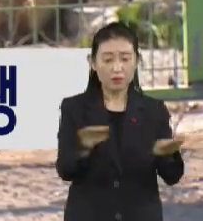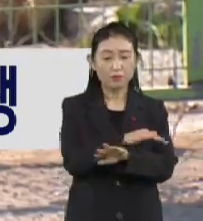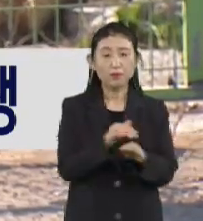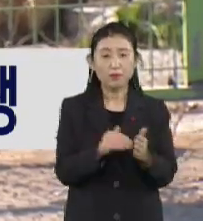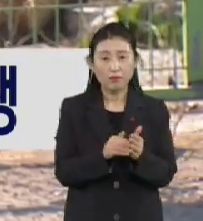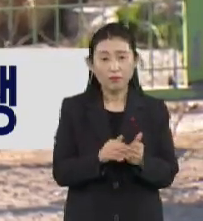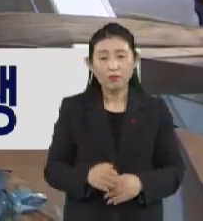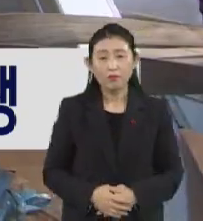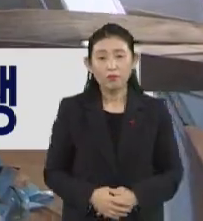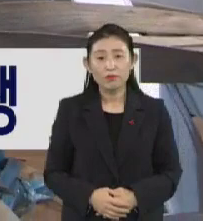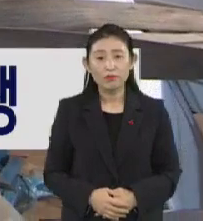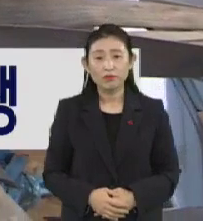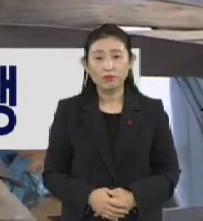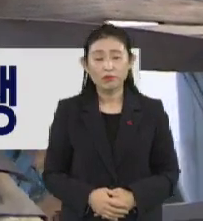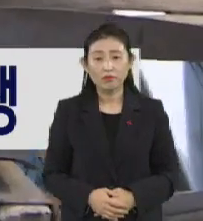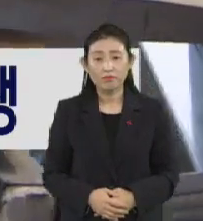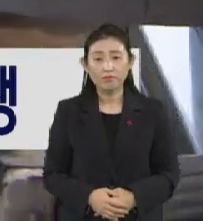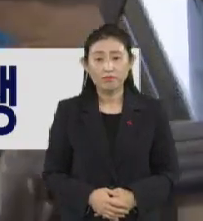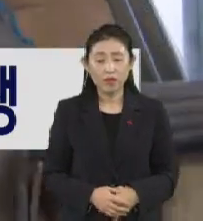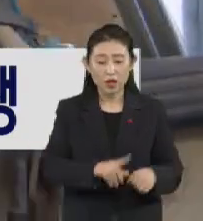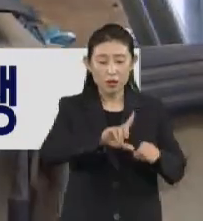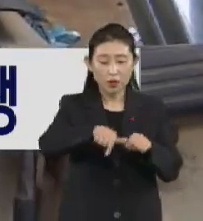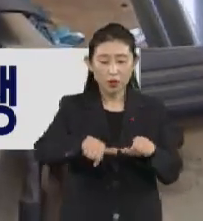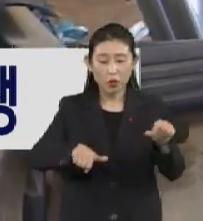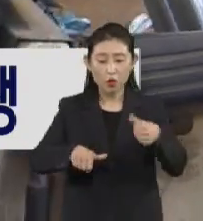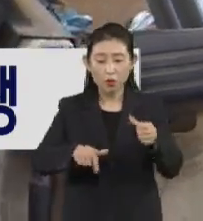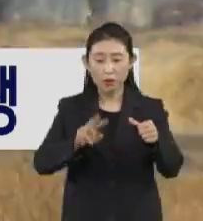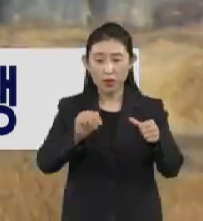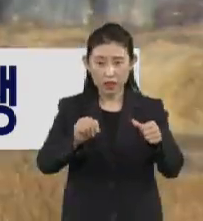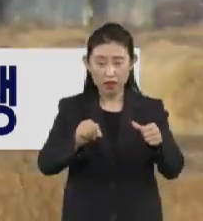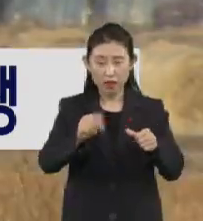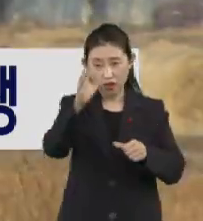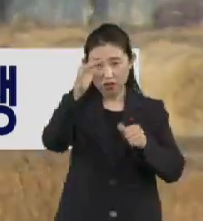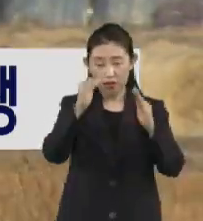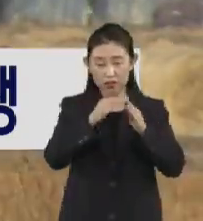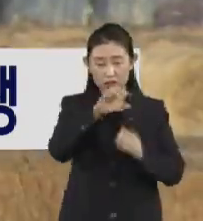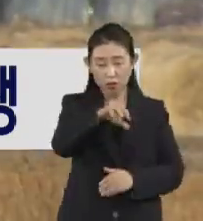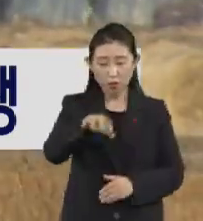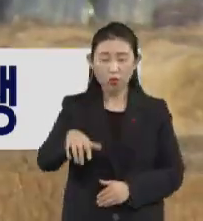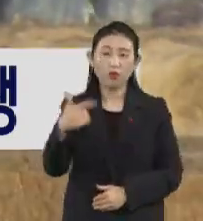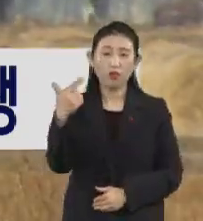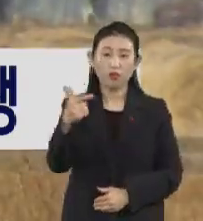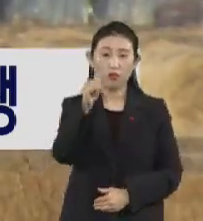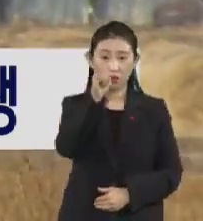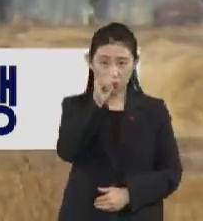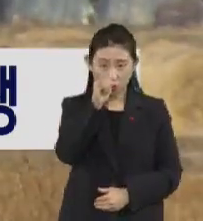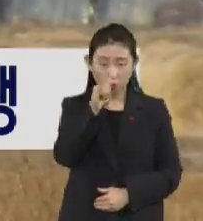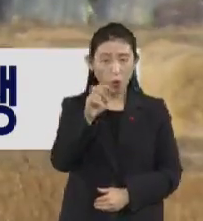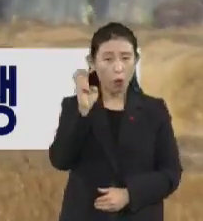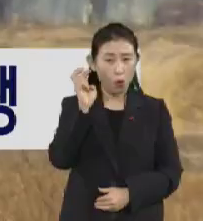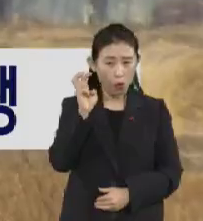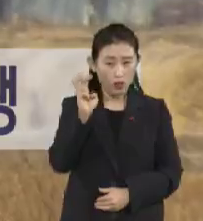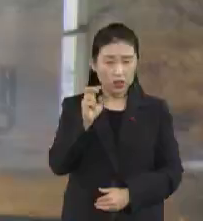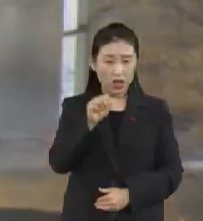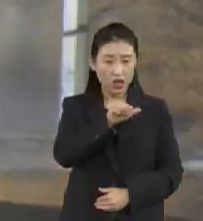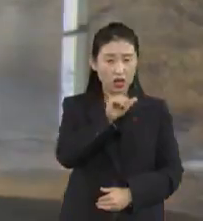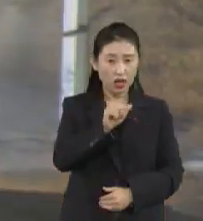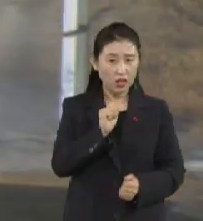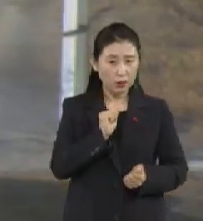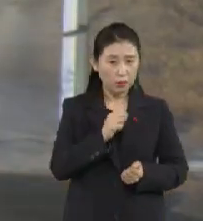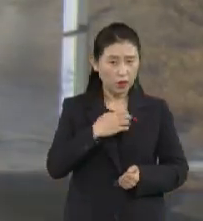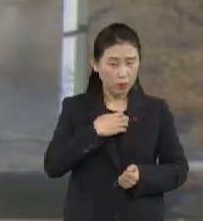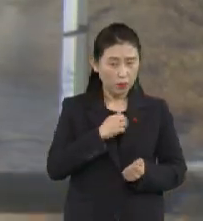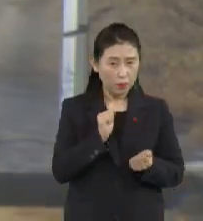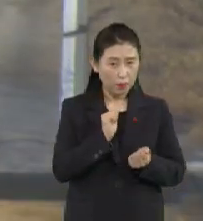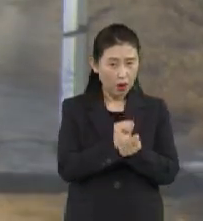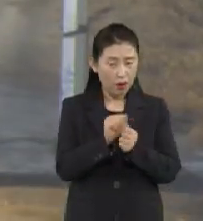밝혔습니다. 해당 농장의 반경 500m 이내에는 6개의 닭 농장이 자리하고 있어 고병원성으로 판정될